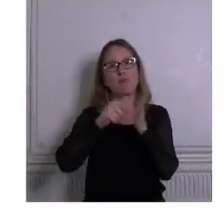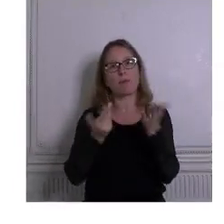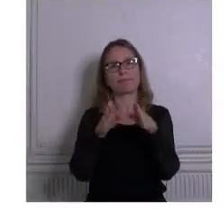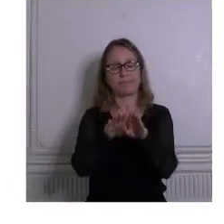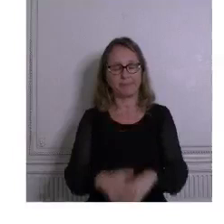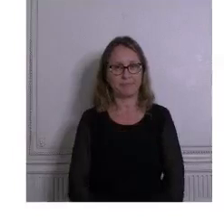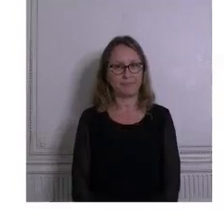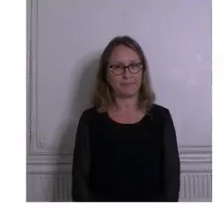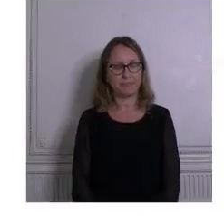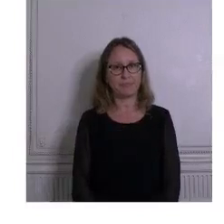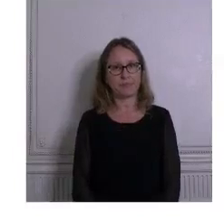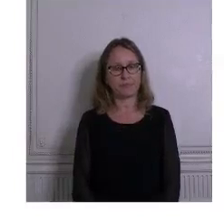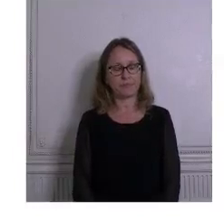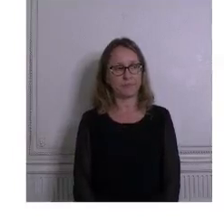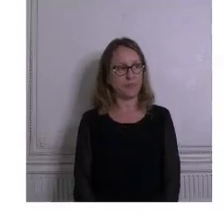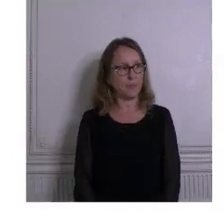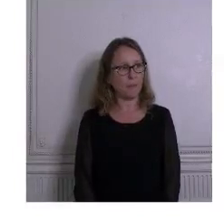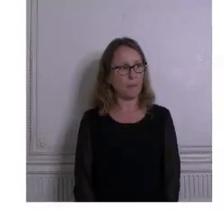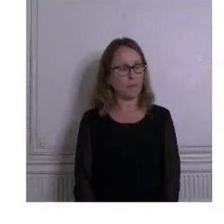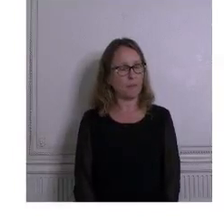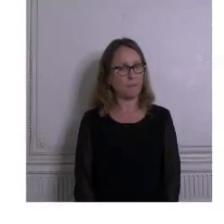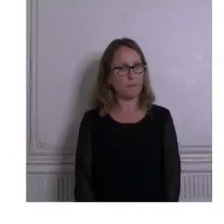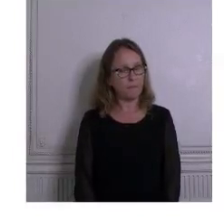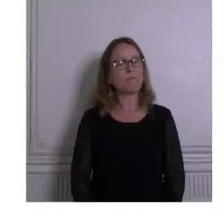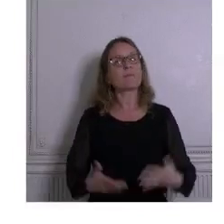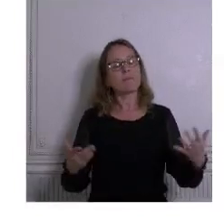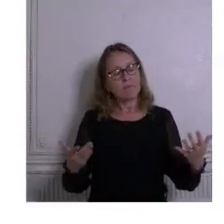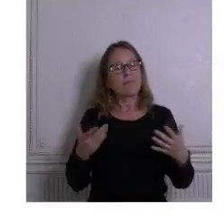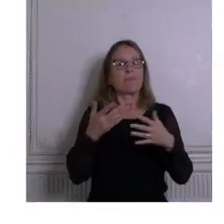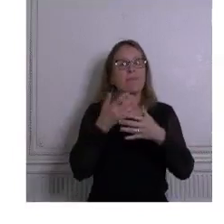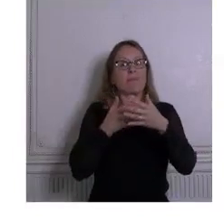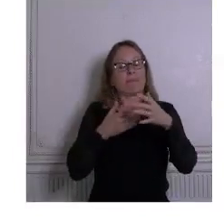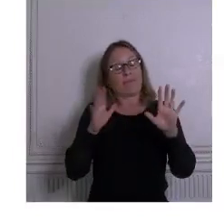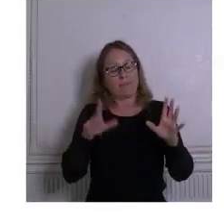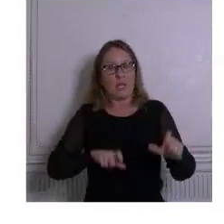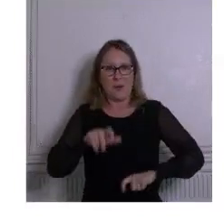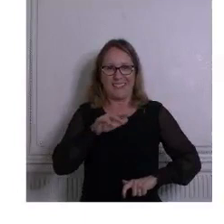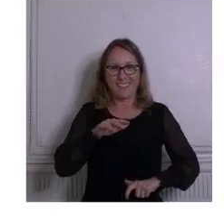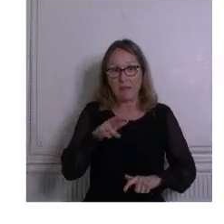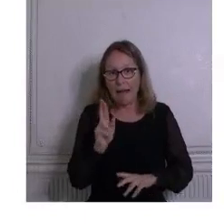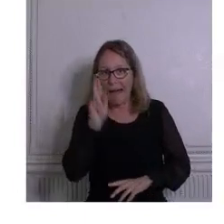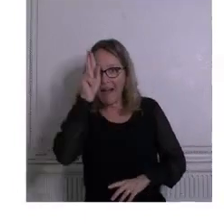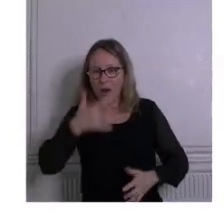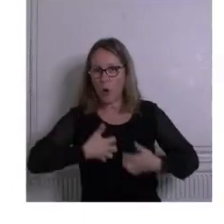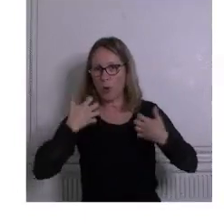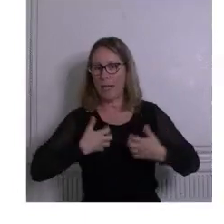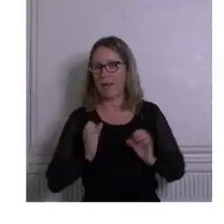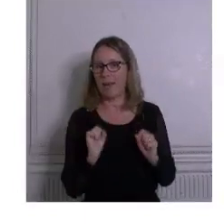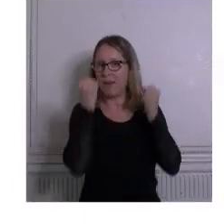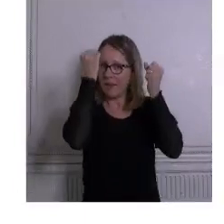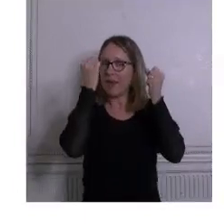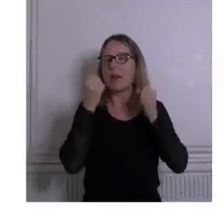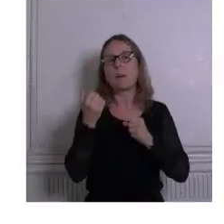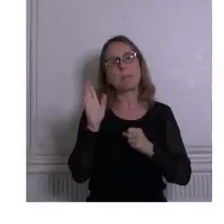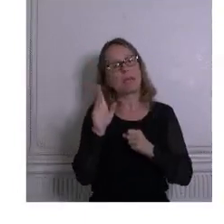Vous l'avez fait, bébé. Vous l'avez fait, mais vous n'êtes pas servi de ça pour vous dire effectivement, on a des comptages énergétiques avant et après,